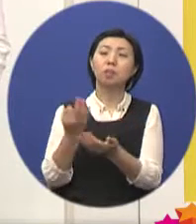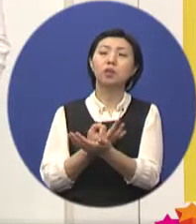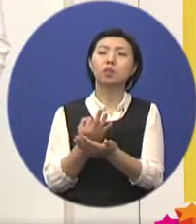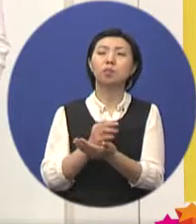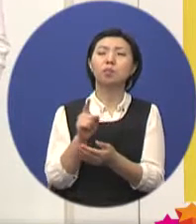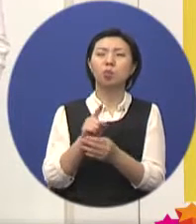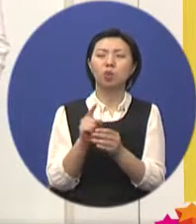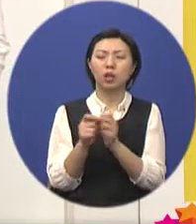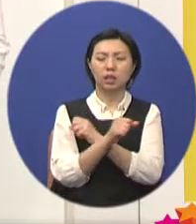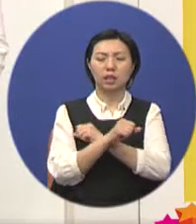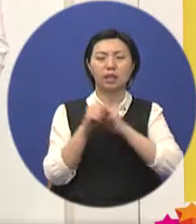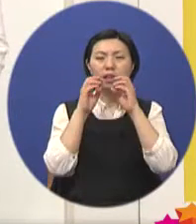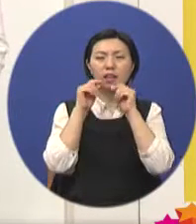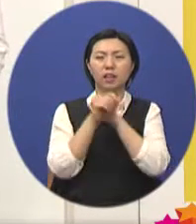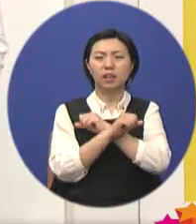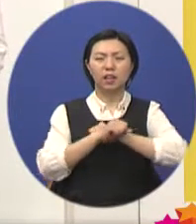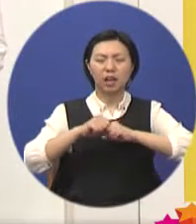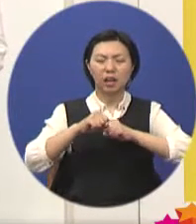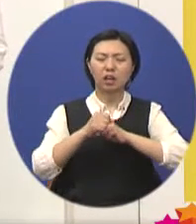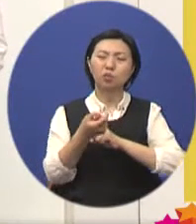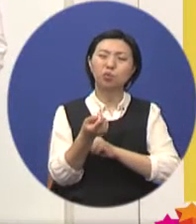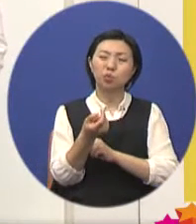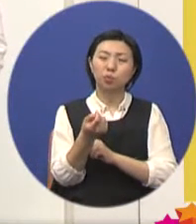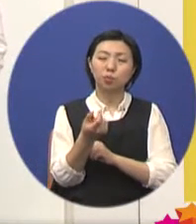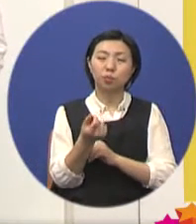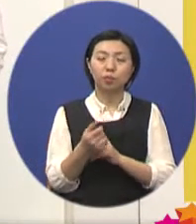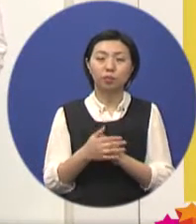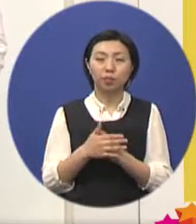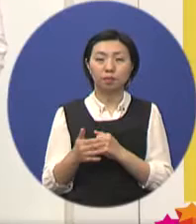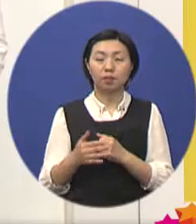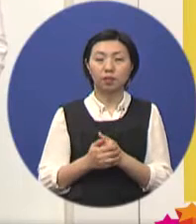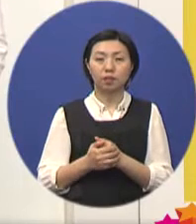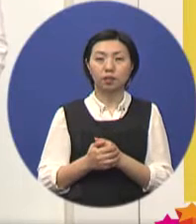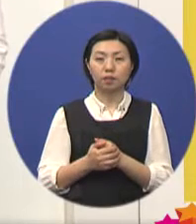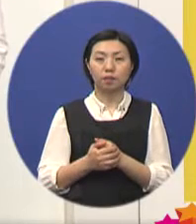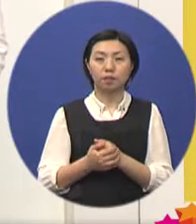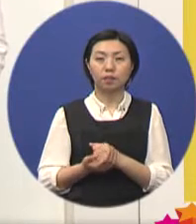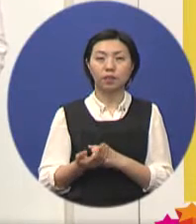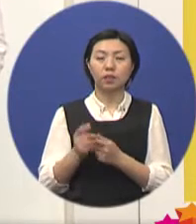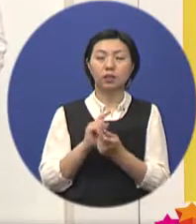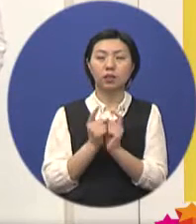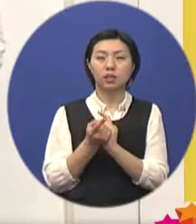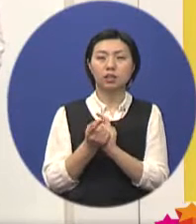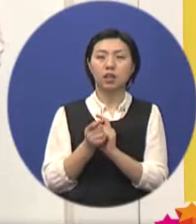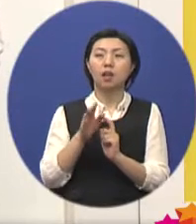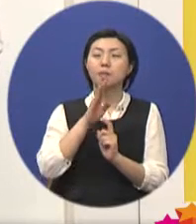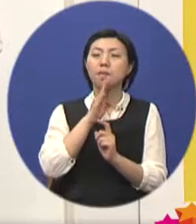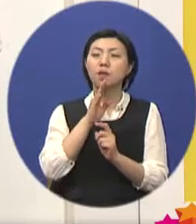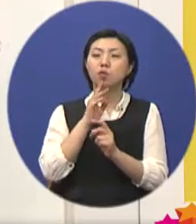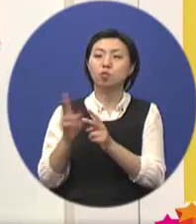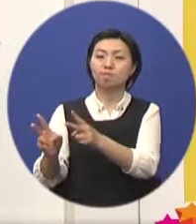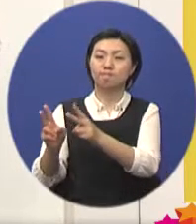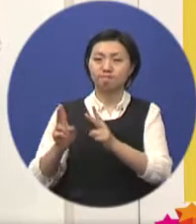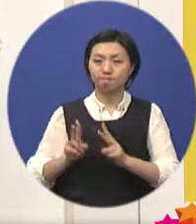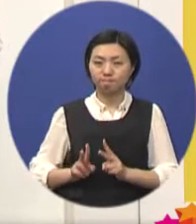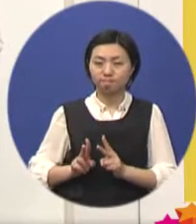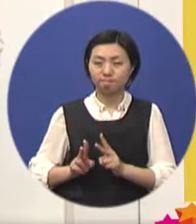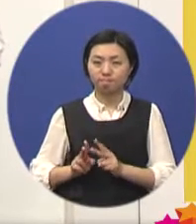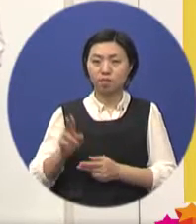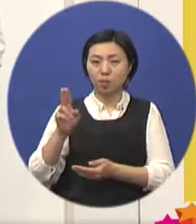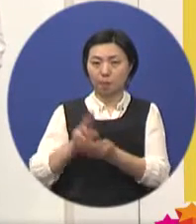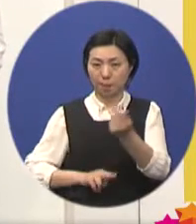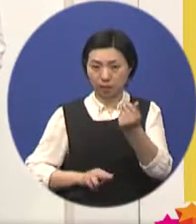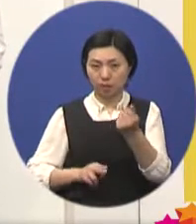얼마 안 돼가지고요. 아. 작년에는 얼마 못 했는데 네. 대신 이제 직거래를 많이 했어요. 제가. 아, 직거래를. 이래서 이제 그